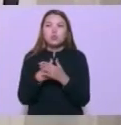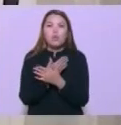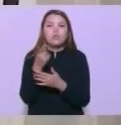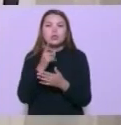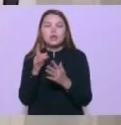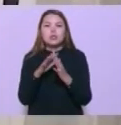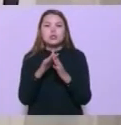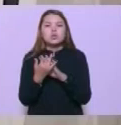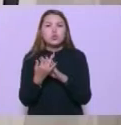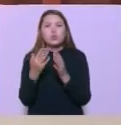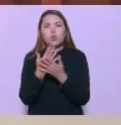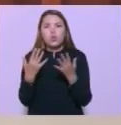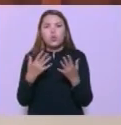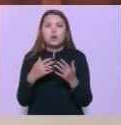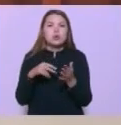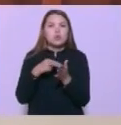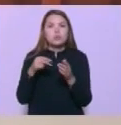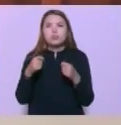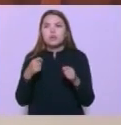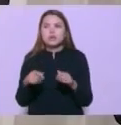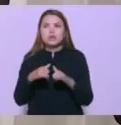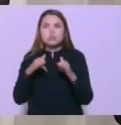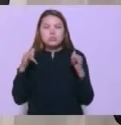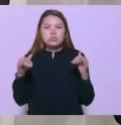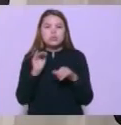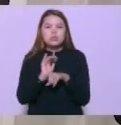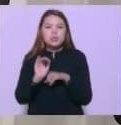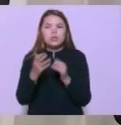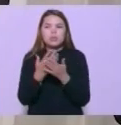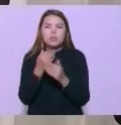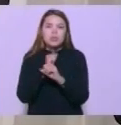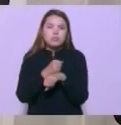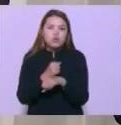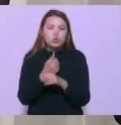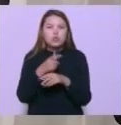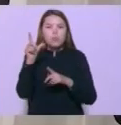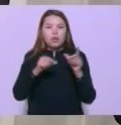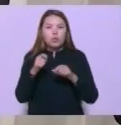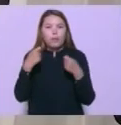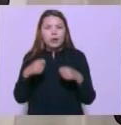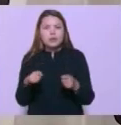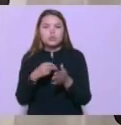сельское хозяйство с китайскими партнерами. То есть речь идет о поставке верблюжьего молока в Китай